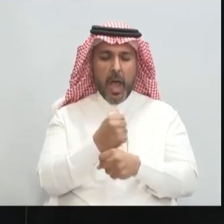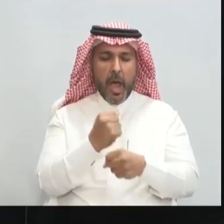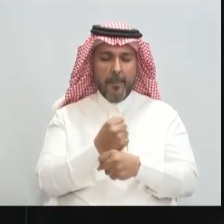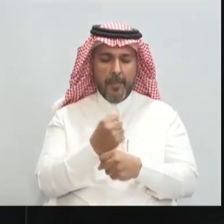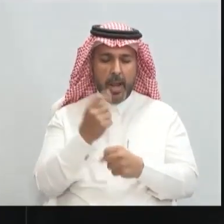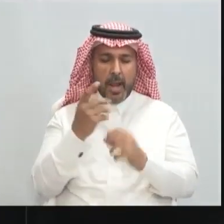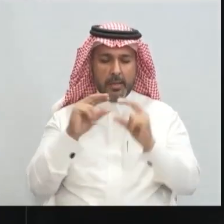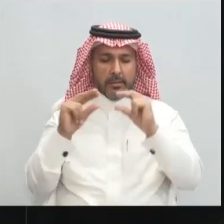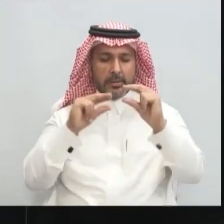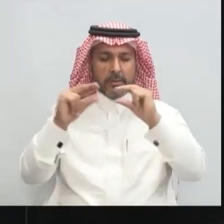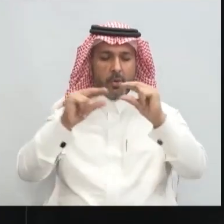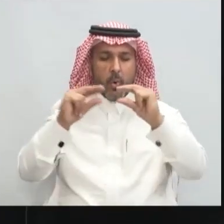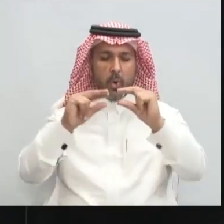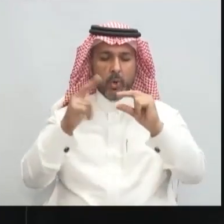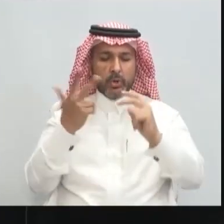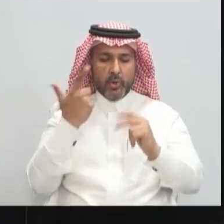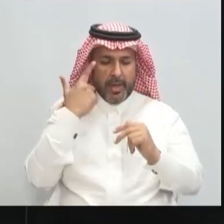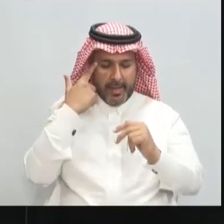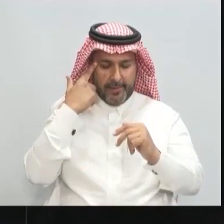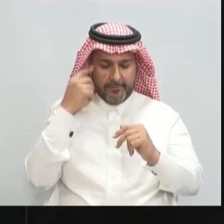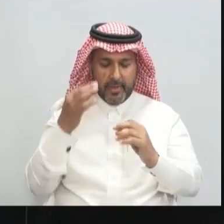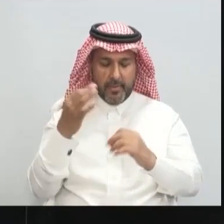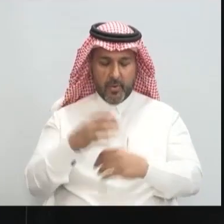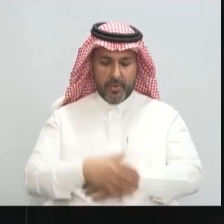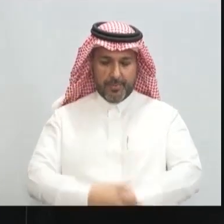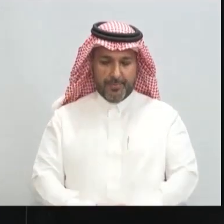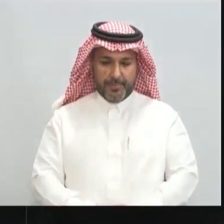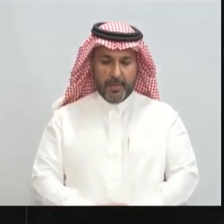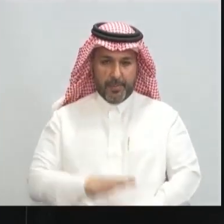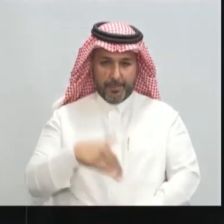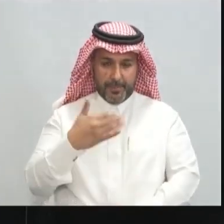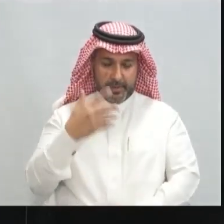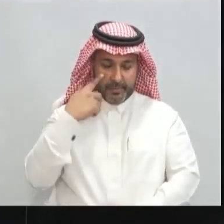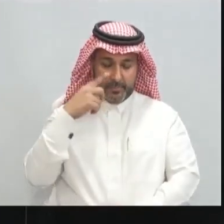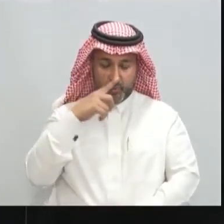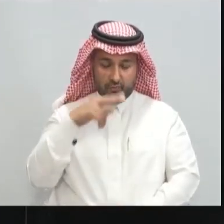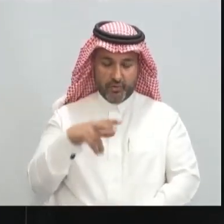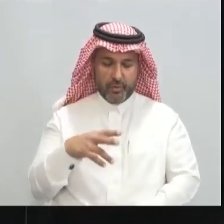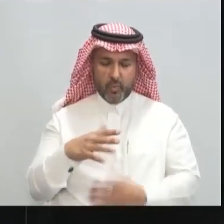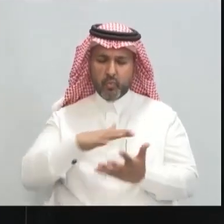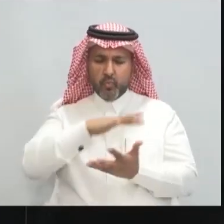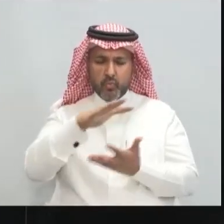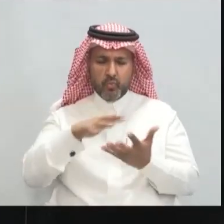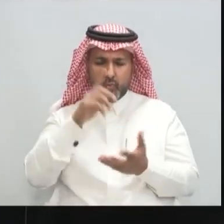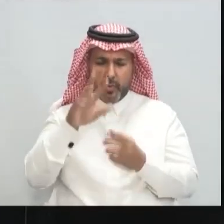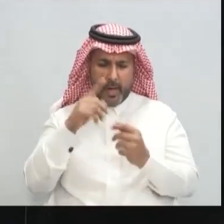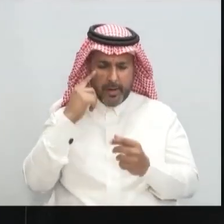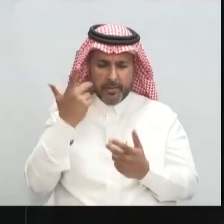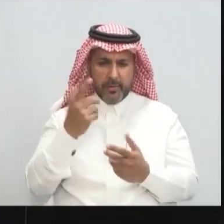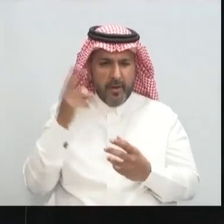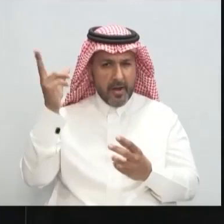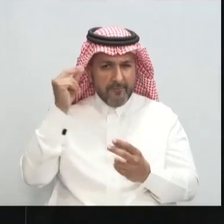تعارضت الشخصيه مع العمل بالتاكيد سينشا صراع او مشاكل كما ذكرنا في الوحده